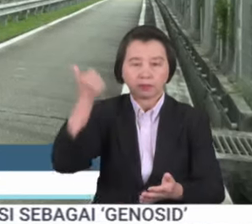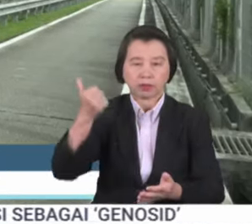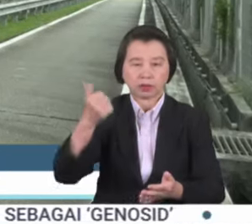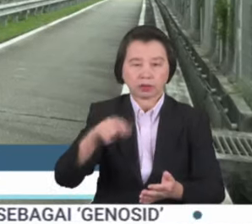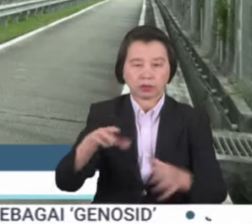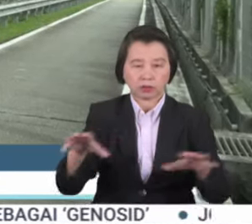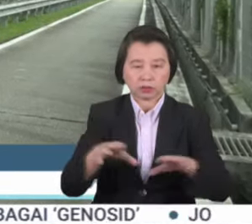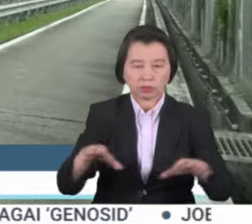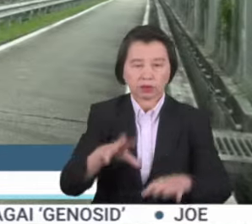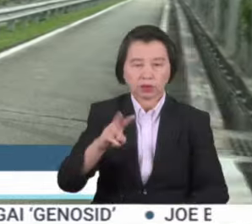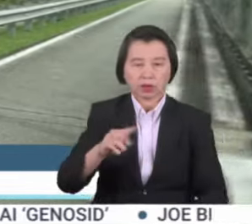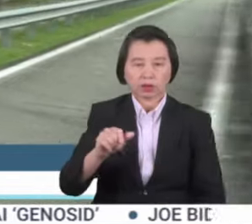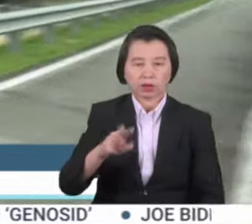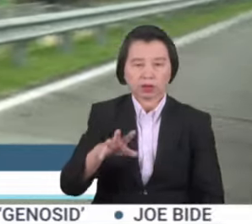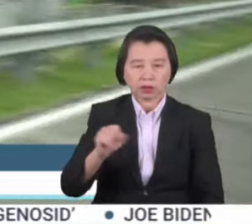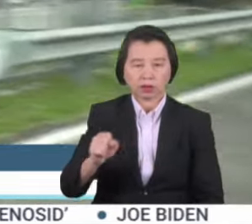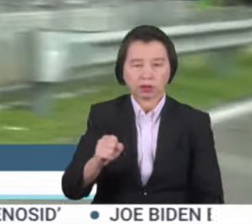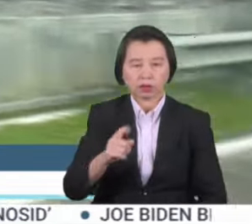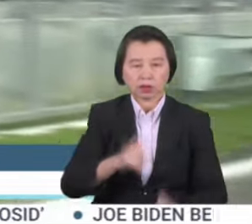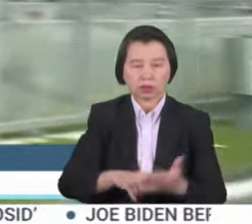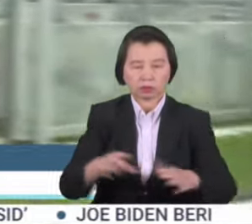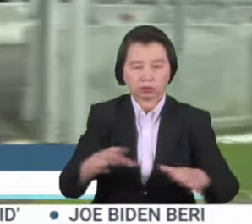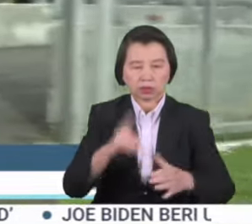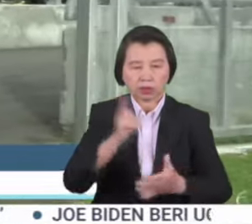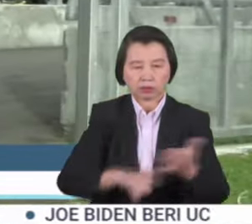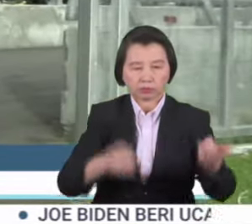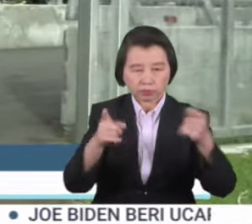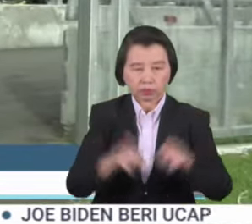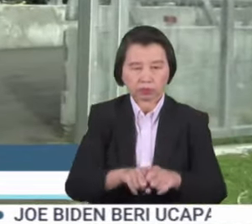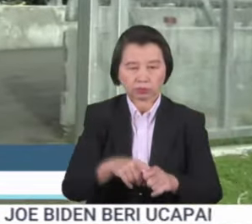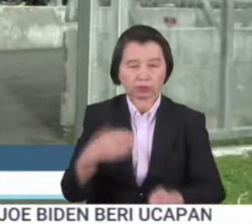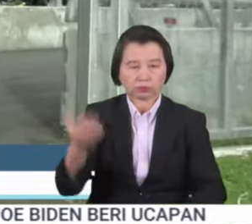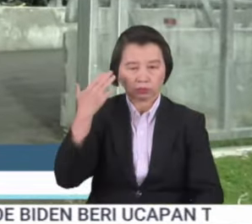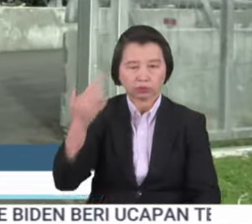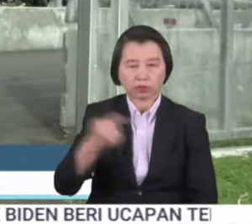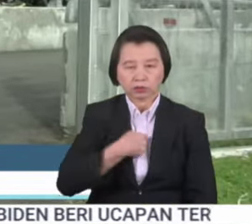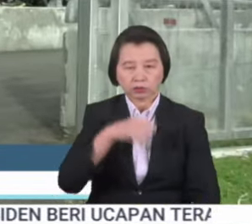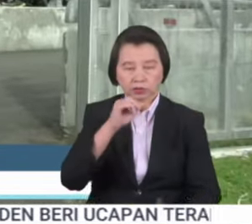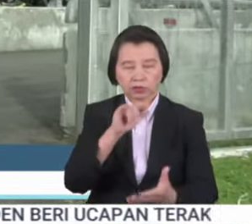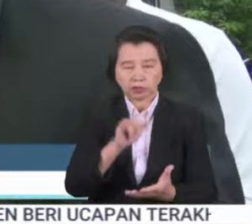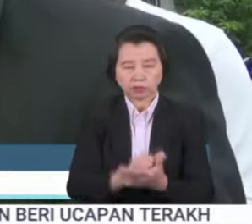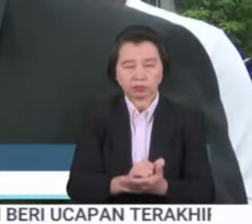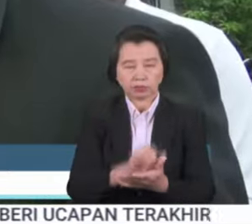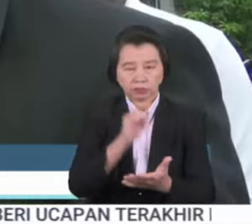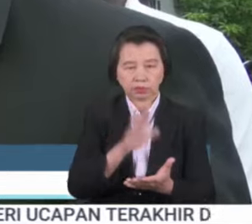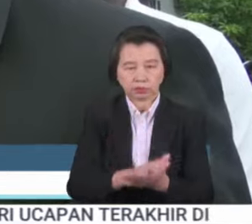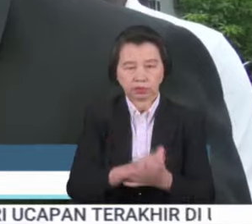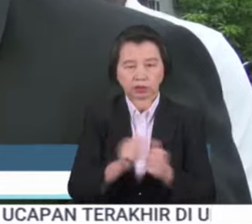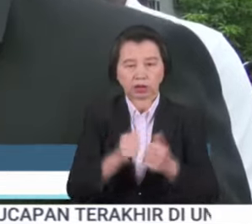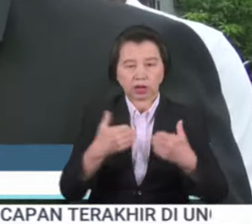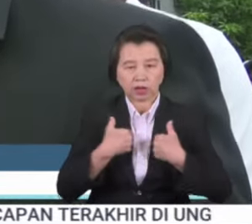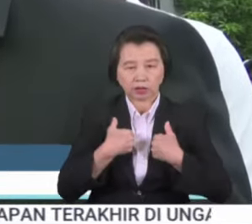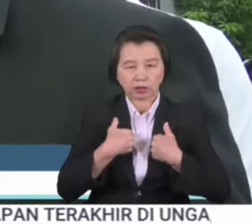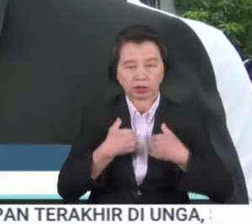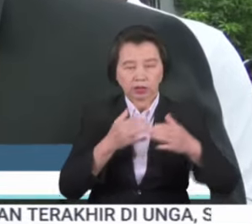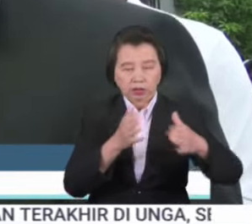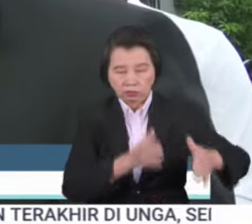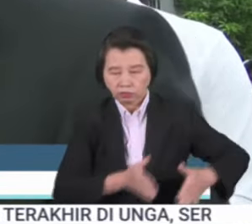yang diambil oleh MBC. Kita belajar daripada apa yang berlaku yang lepas. Jadi saya yakin dengan adanya laluan alternatif